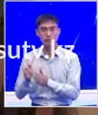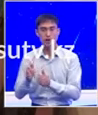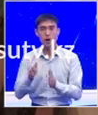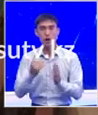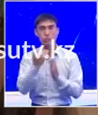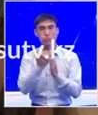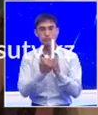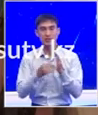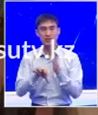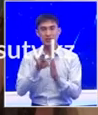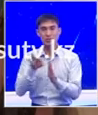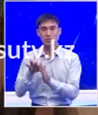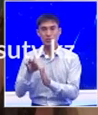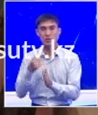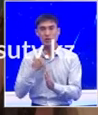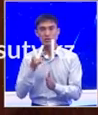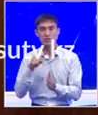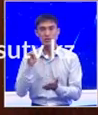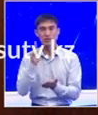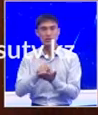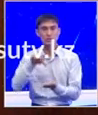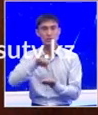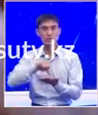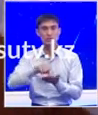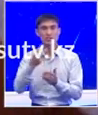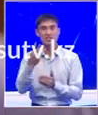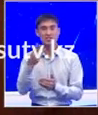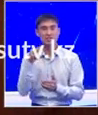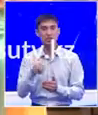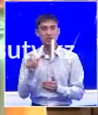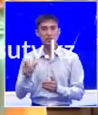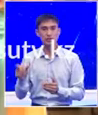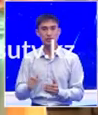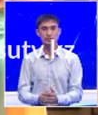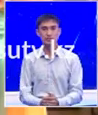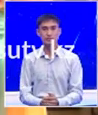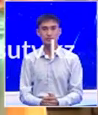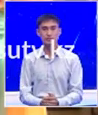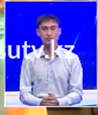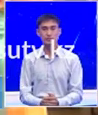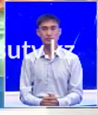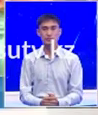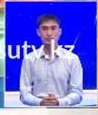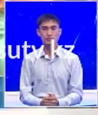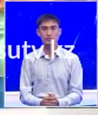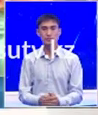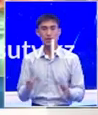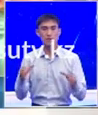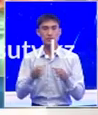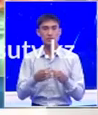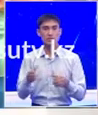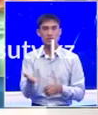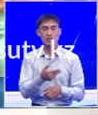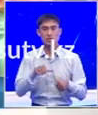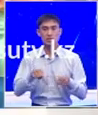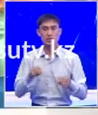прогнозам членов избиркомов голосование должны принять участие свыше трех тысяч человек читая комиссиями часа составе нашей комиссии